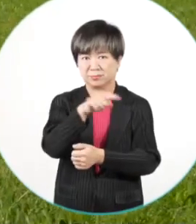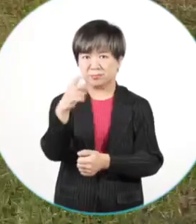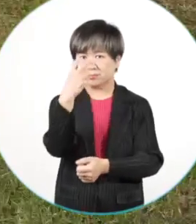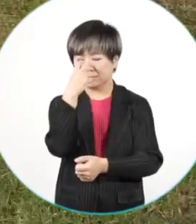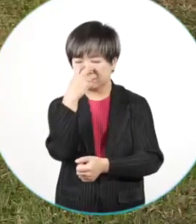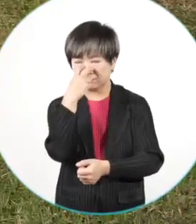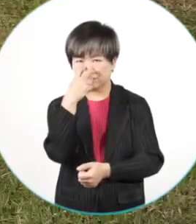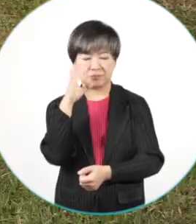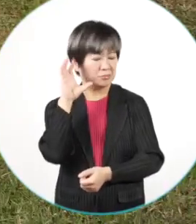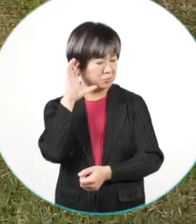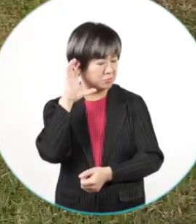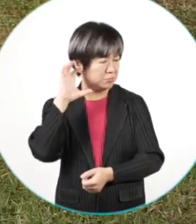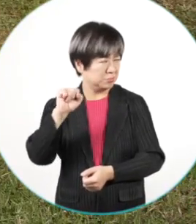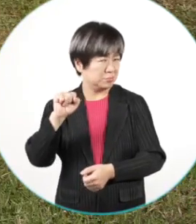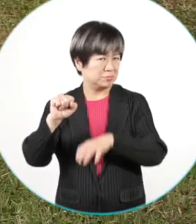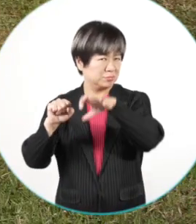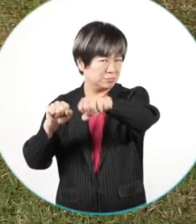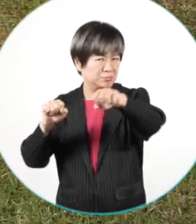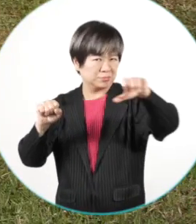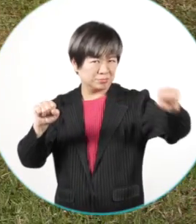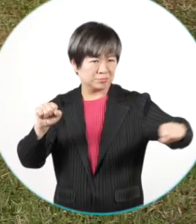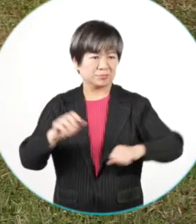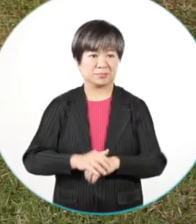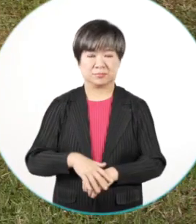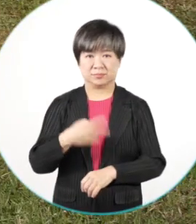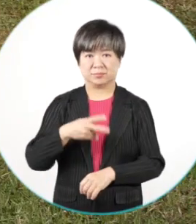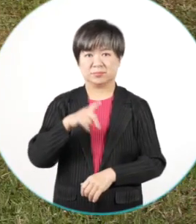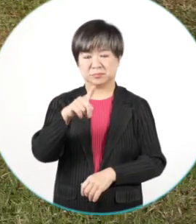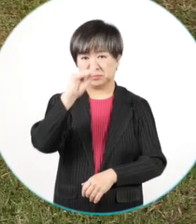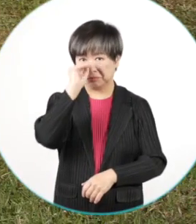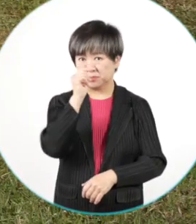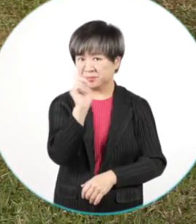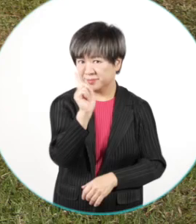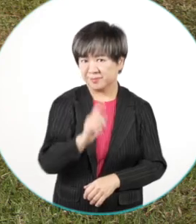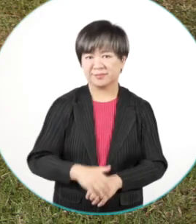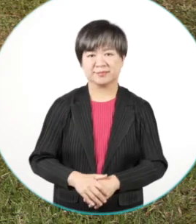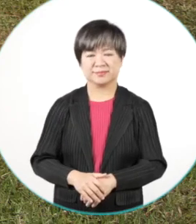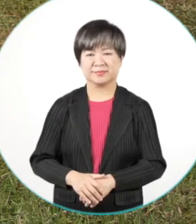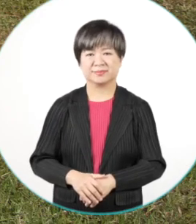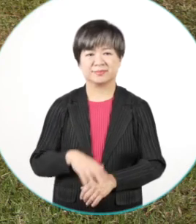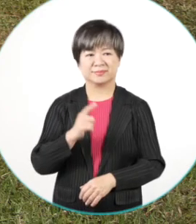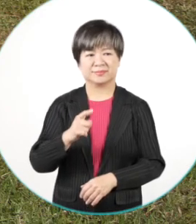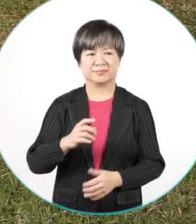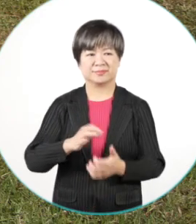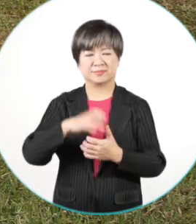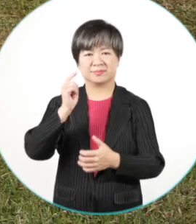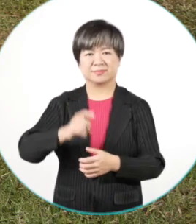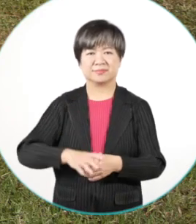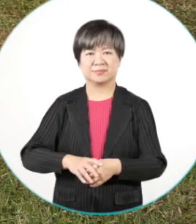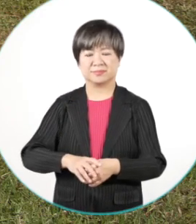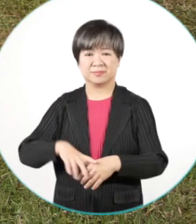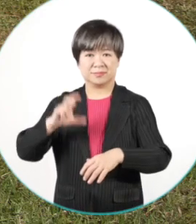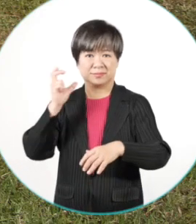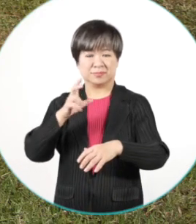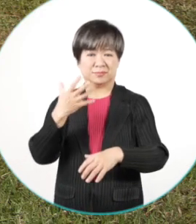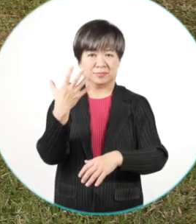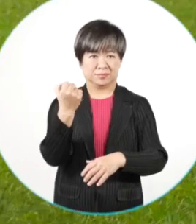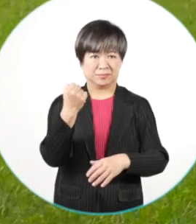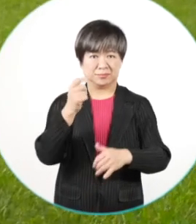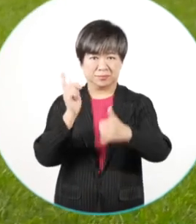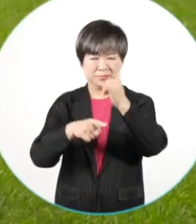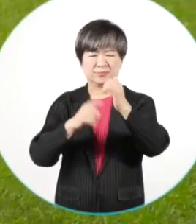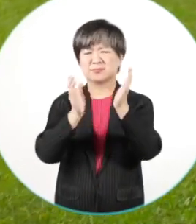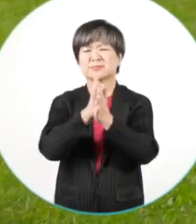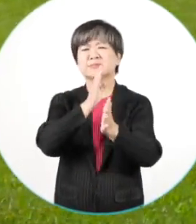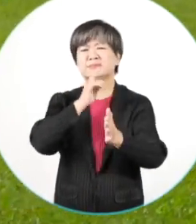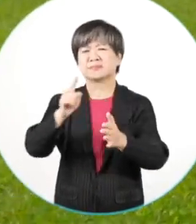友们可以听音辨位。还有一项非常有趣的事情是啊，我们的头捕打是同一队，而且呢